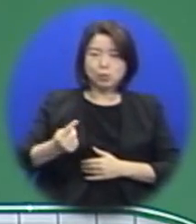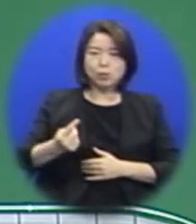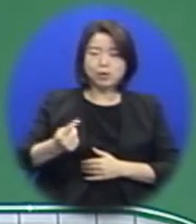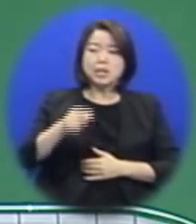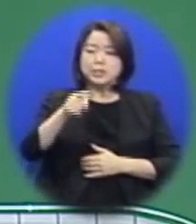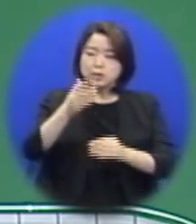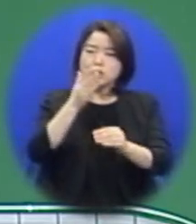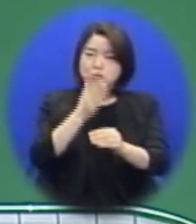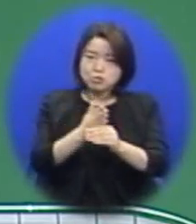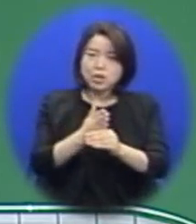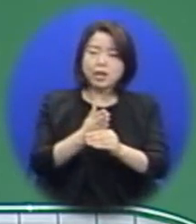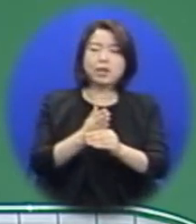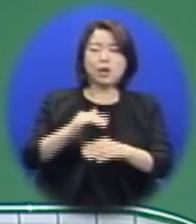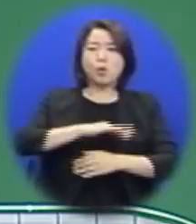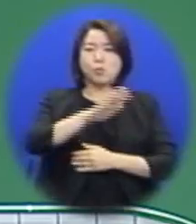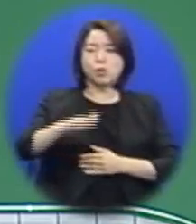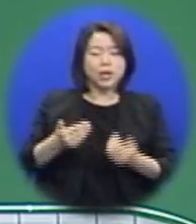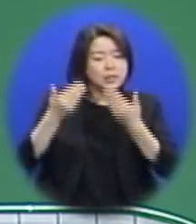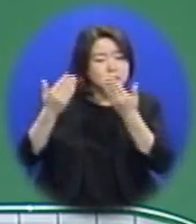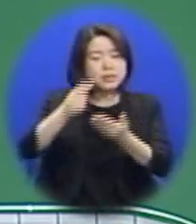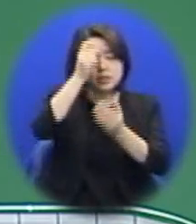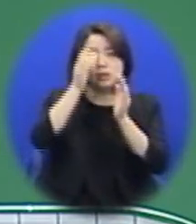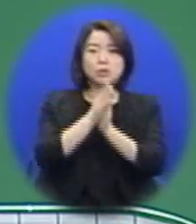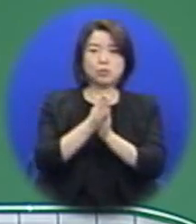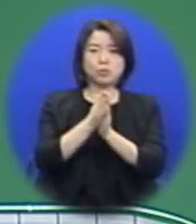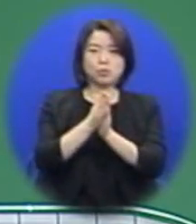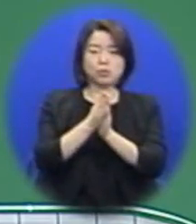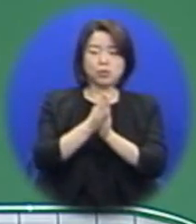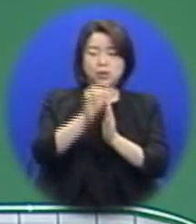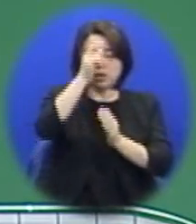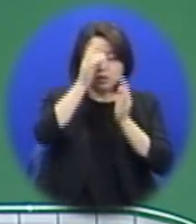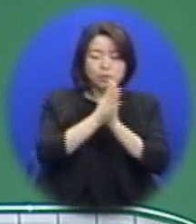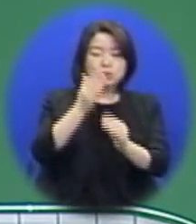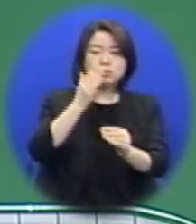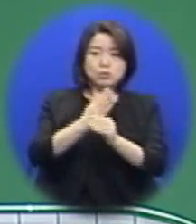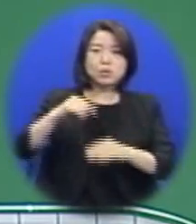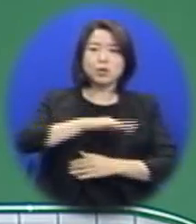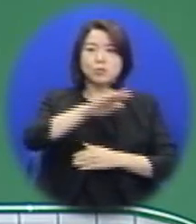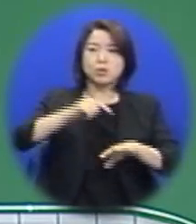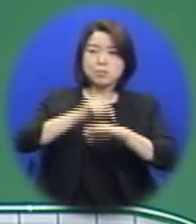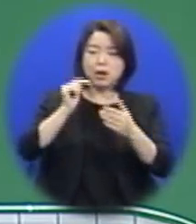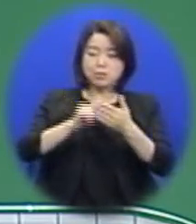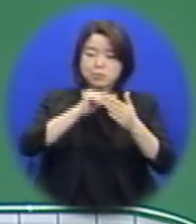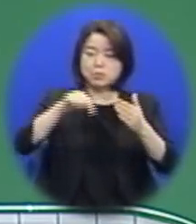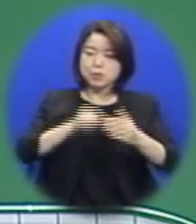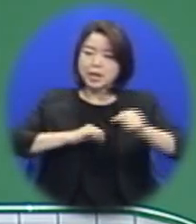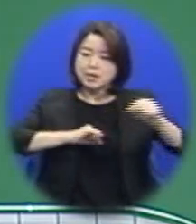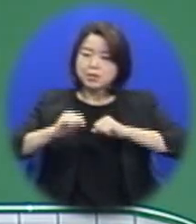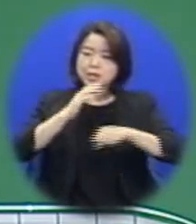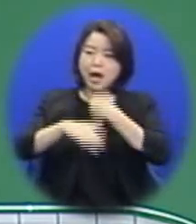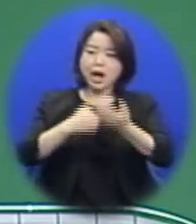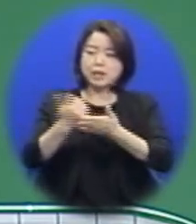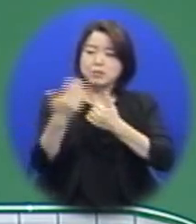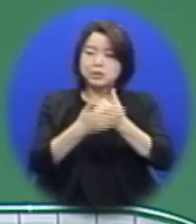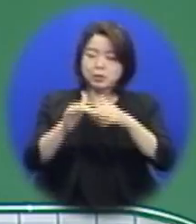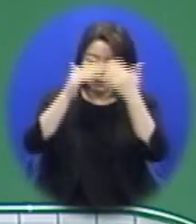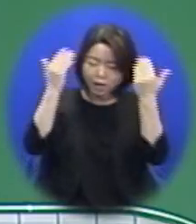그런 가운데 우리가 드리는 기도도 기도 중에 우리 마음속에 역사하시는 하나님의 은혜도 다